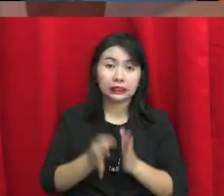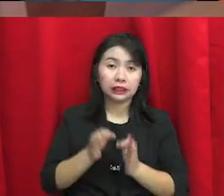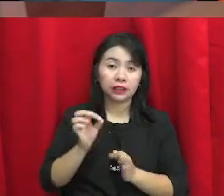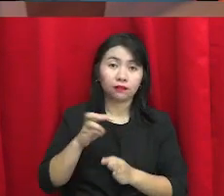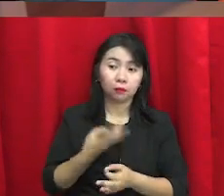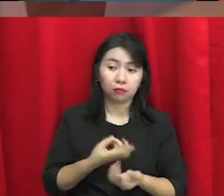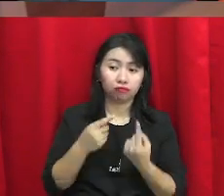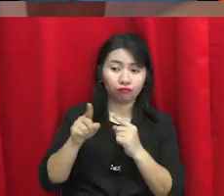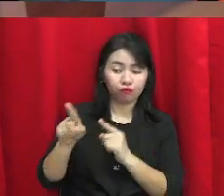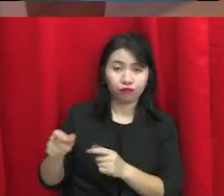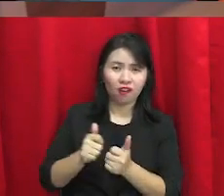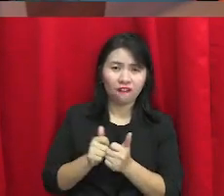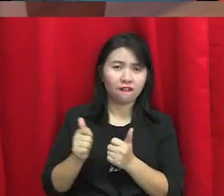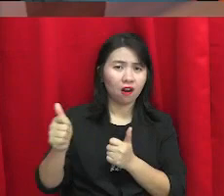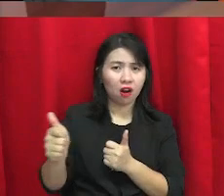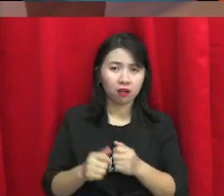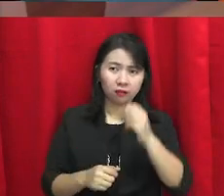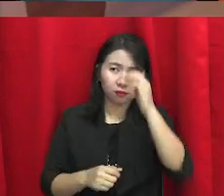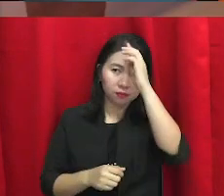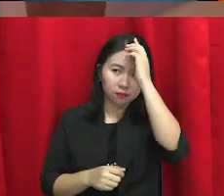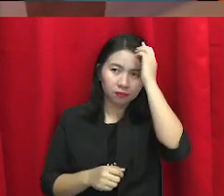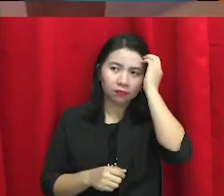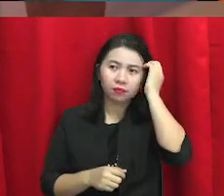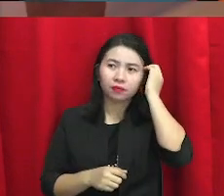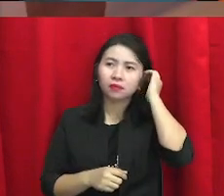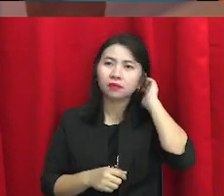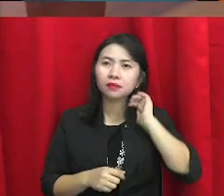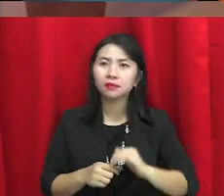ano pa ba pwede maging sakop ng prayer?